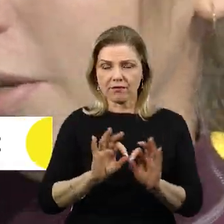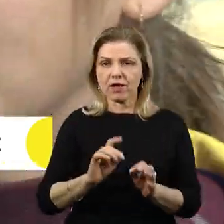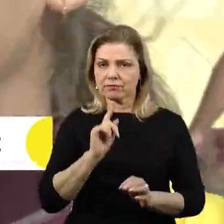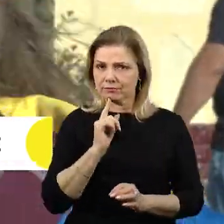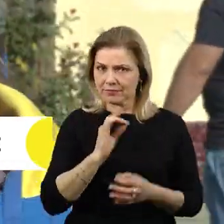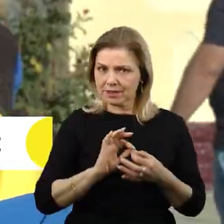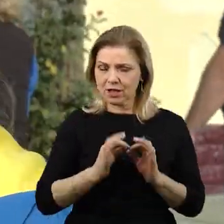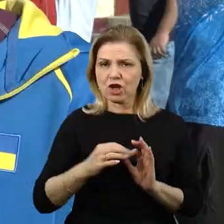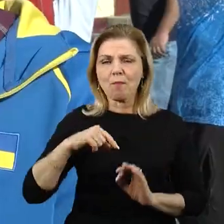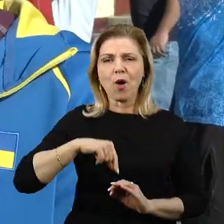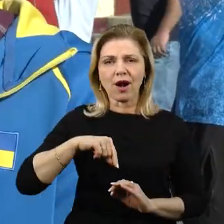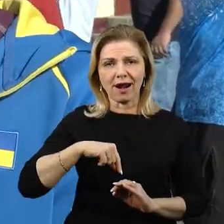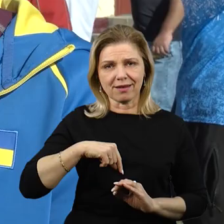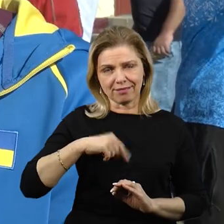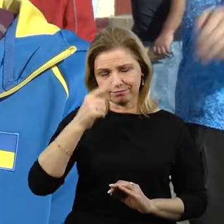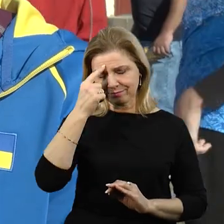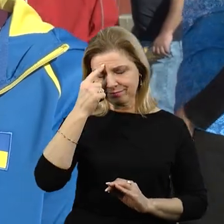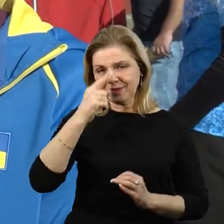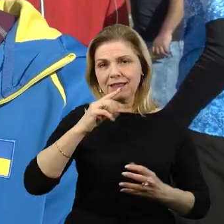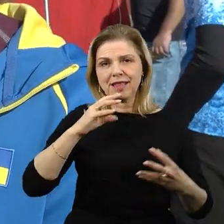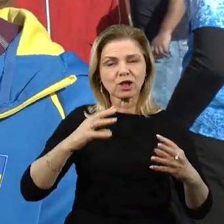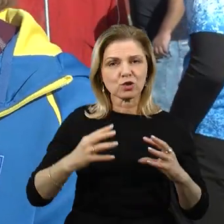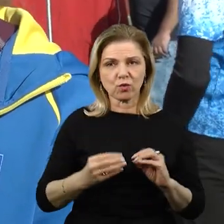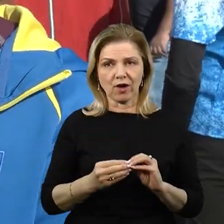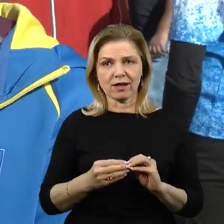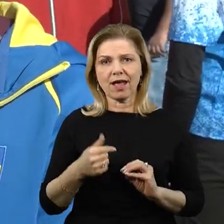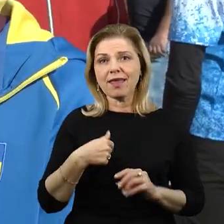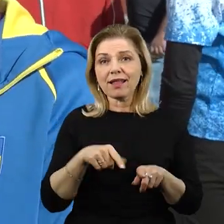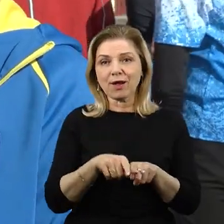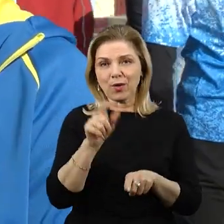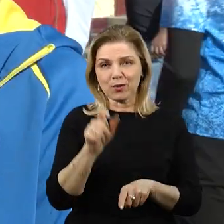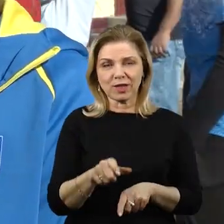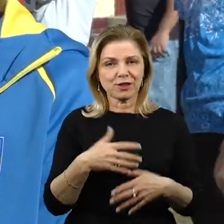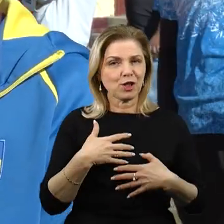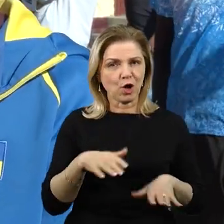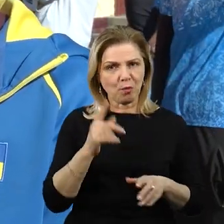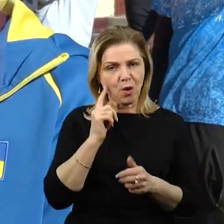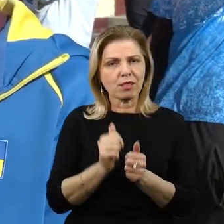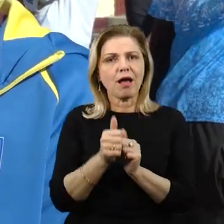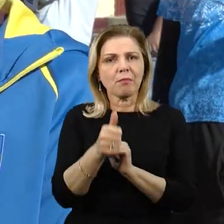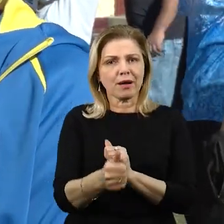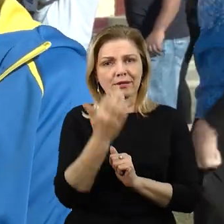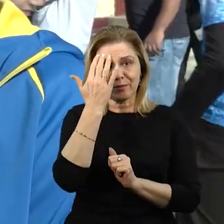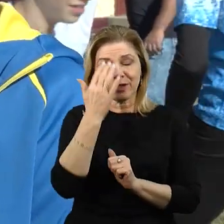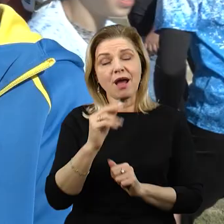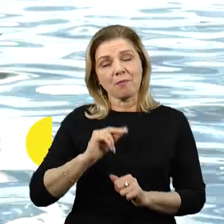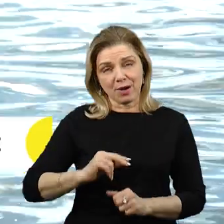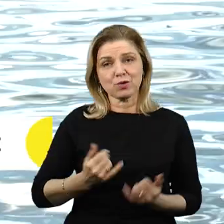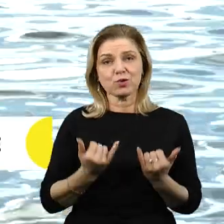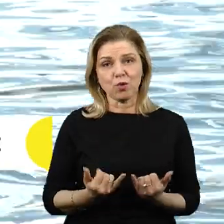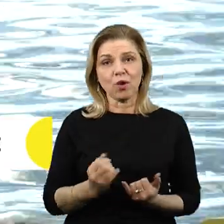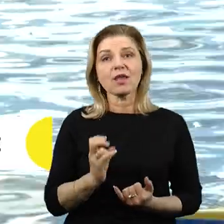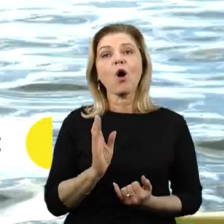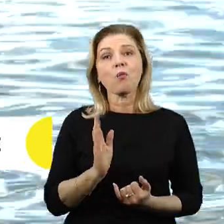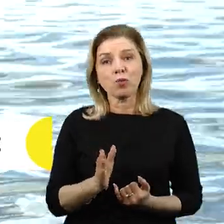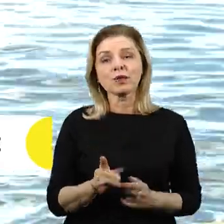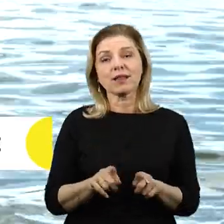морально налаштуватись така людина яка не любить загадувати наперед тому відпрацюємо сьогодні вже як буде так буде Я вже